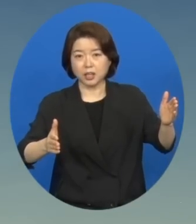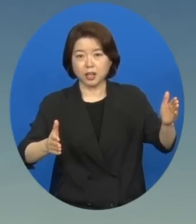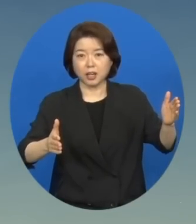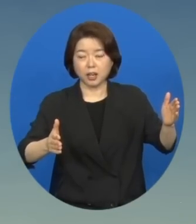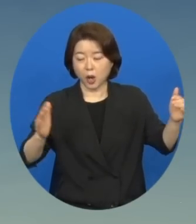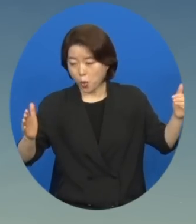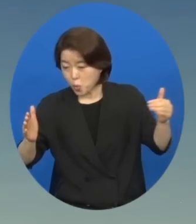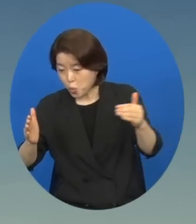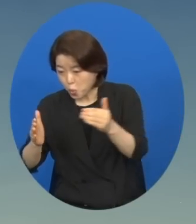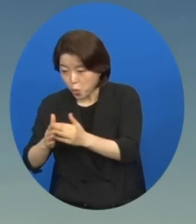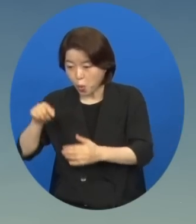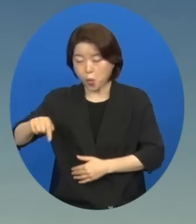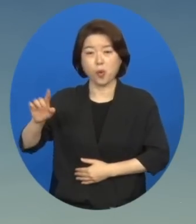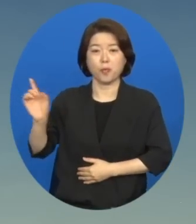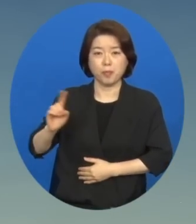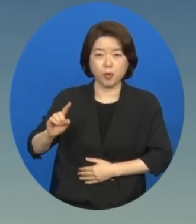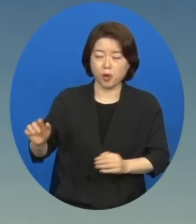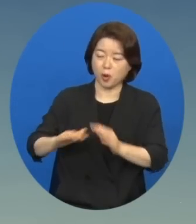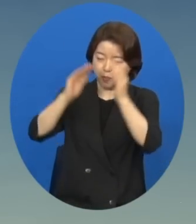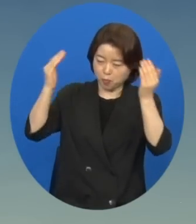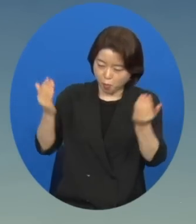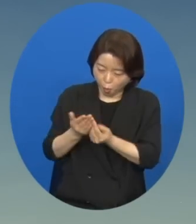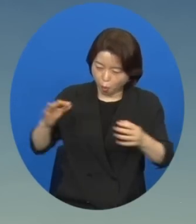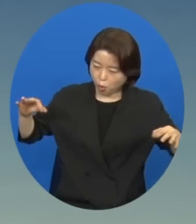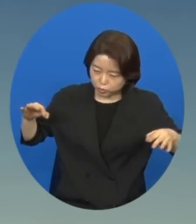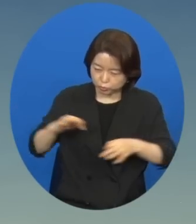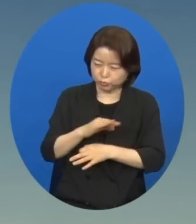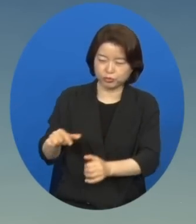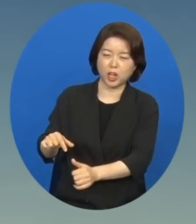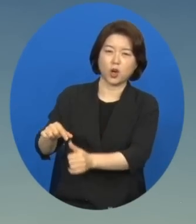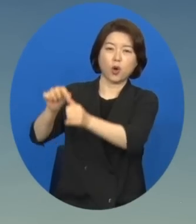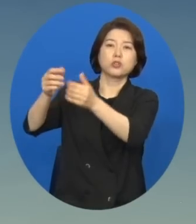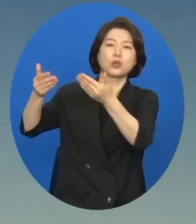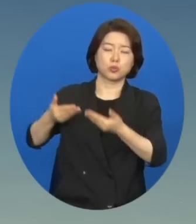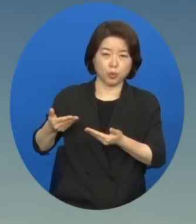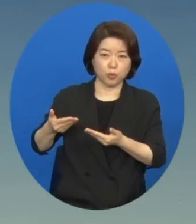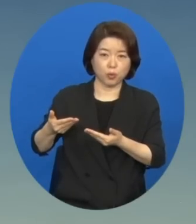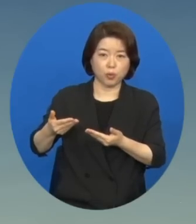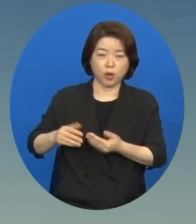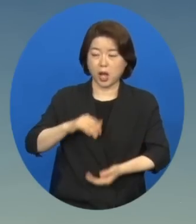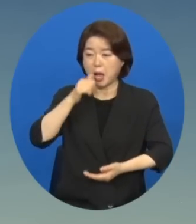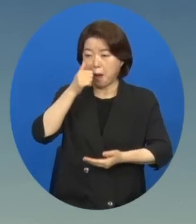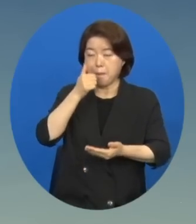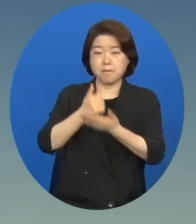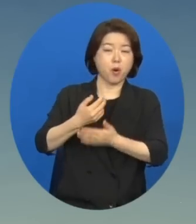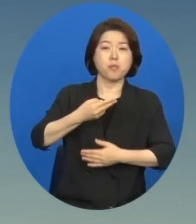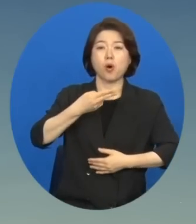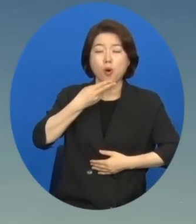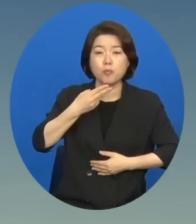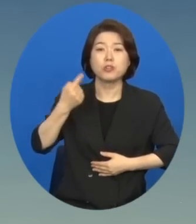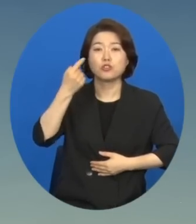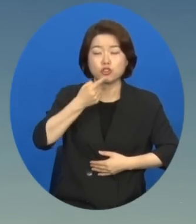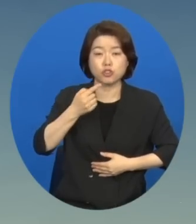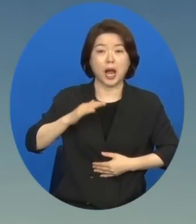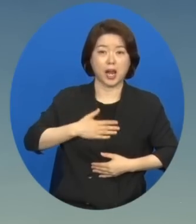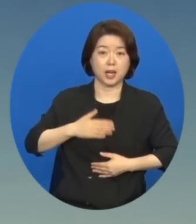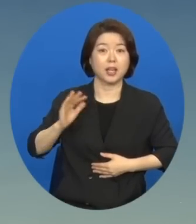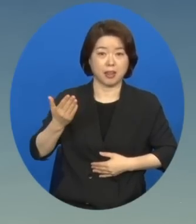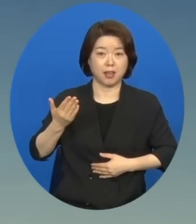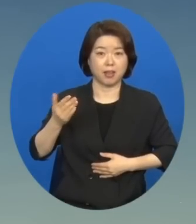어디에 이르게 되냐? 모든 불의에서 건지실 뿐만 아니라 범죄하지 않은 데까지 이르게 되는